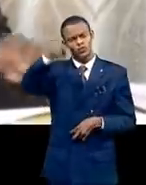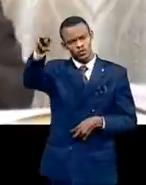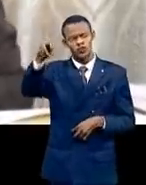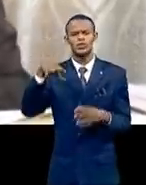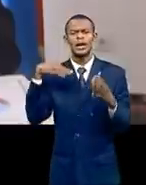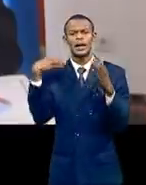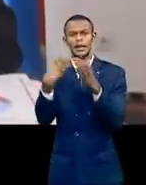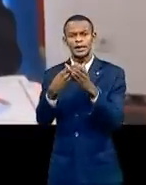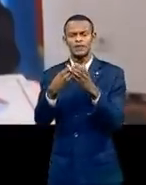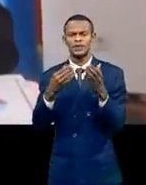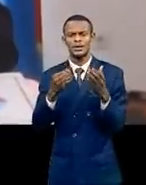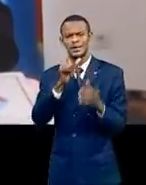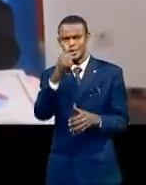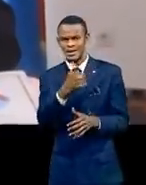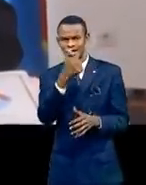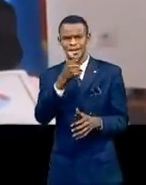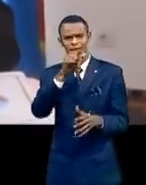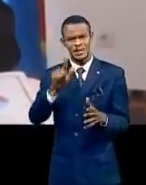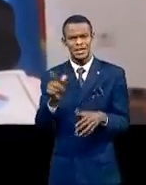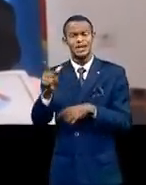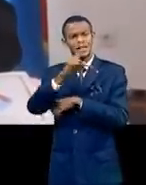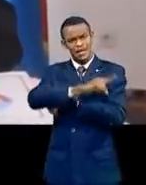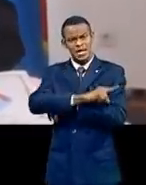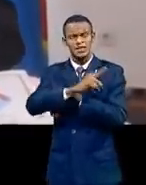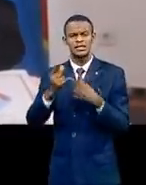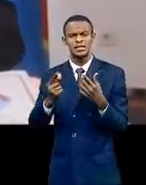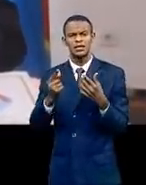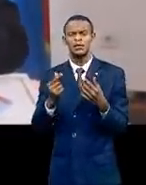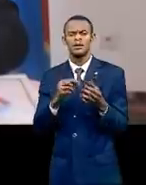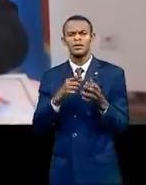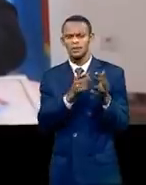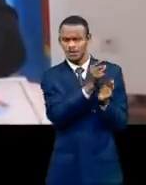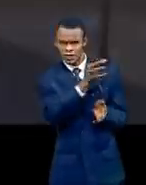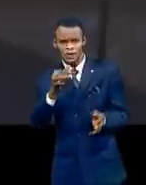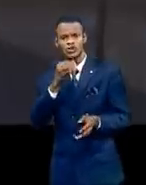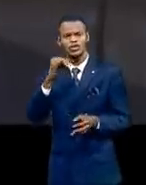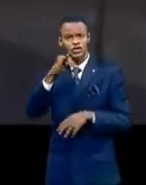Lundi 30 août 2021. Des épreuves de la session ordinaire de l'examen d'État